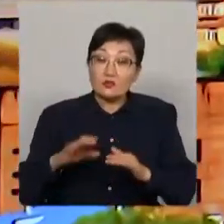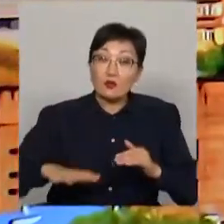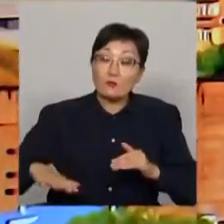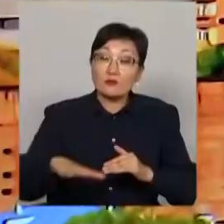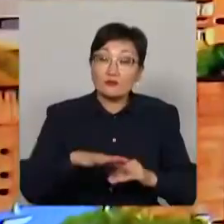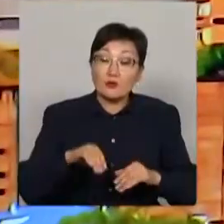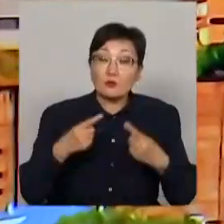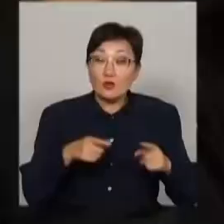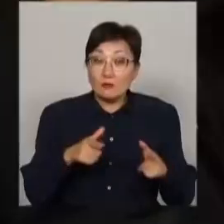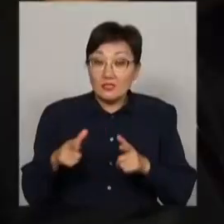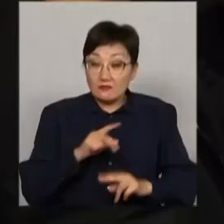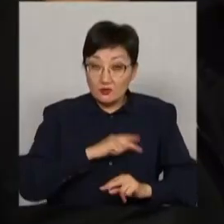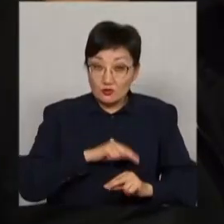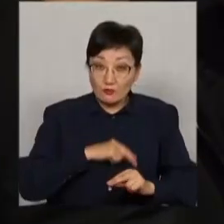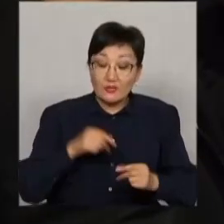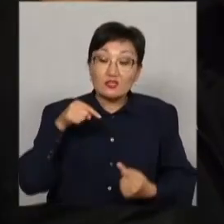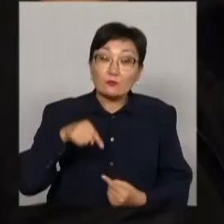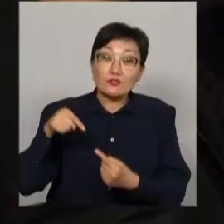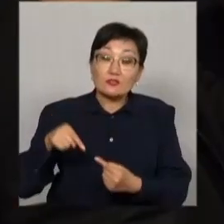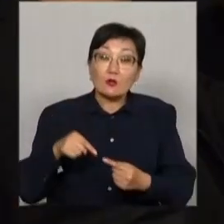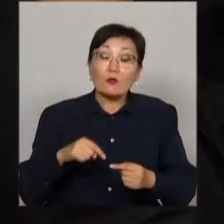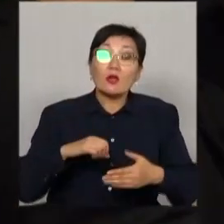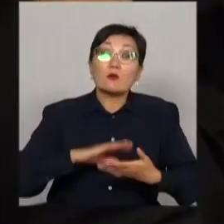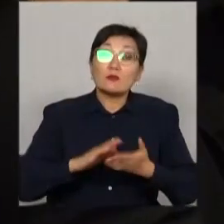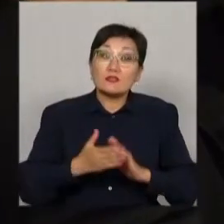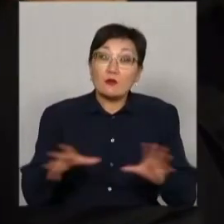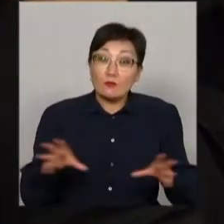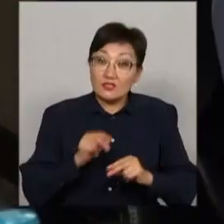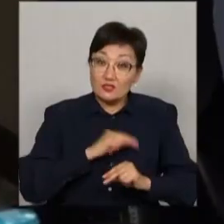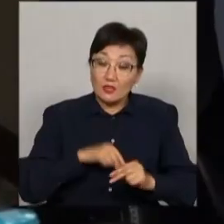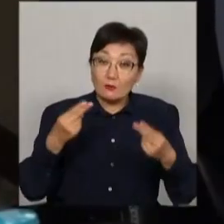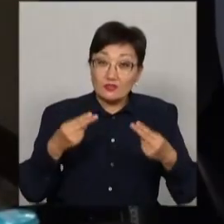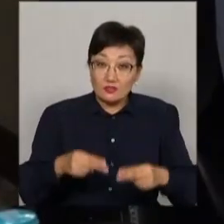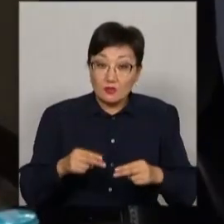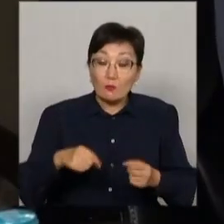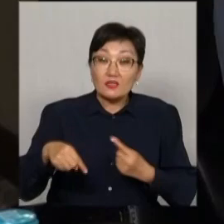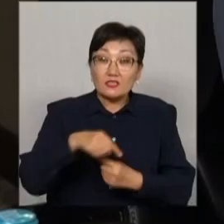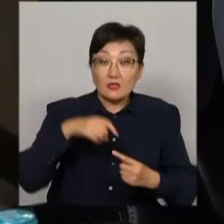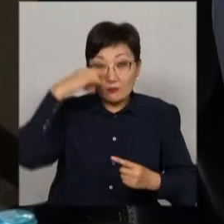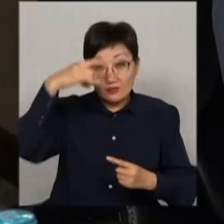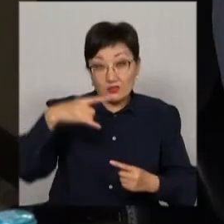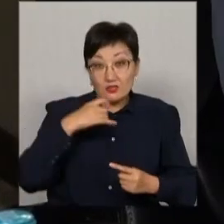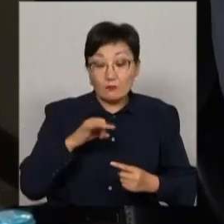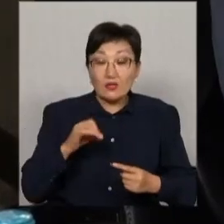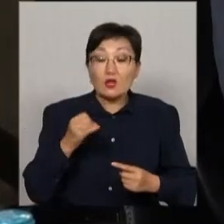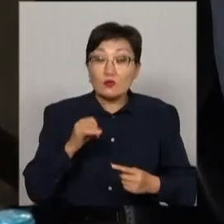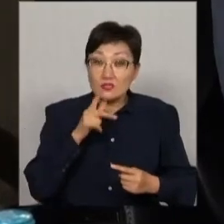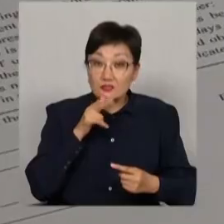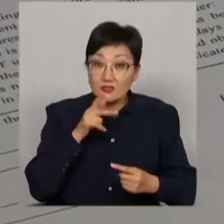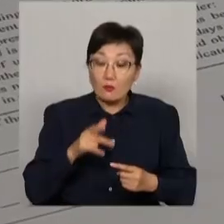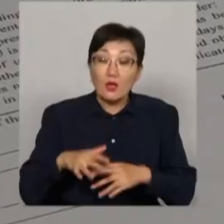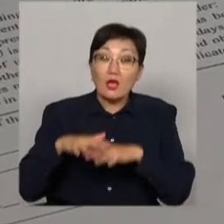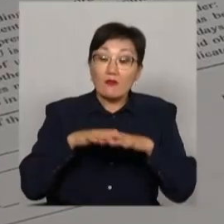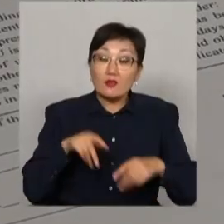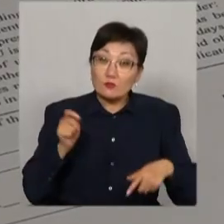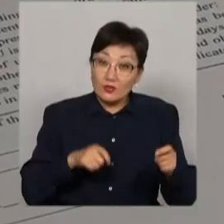другие подготовительные работы. Соответствующий меморандум о сотрудничестве подписали бизнесмены Казахстана и Южной Кореи на